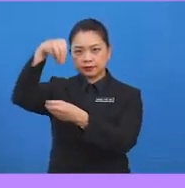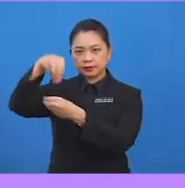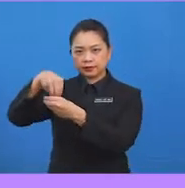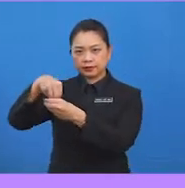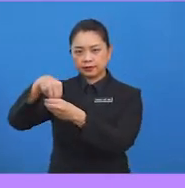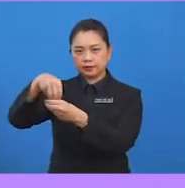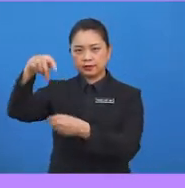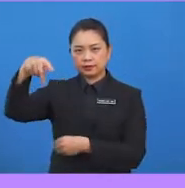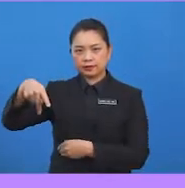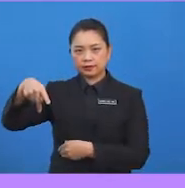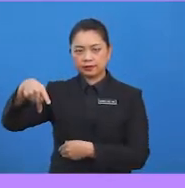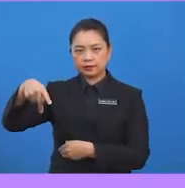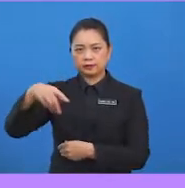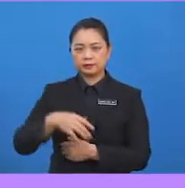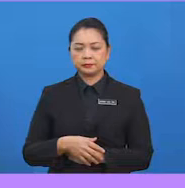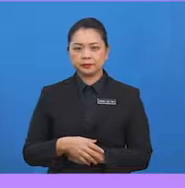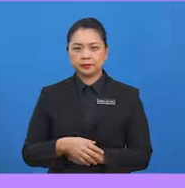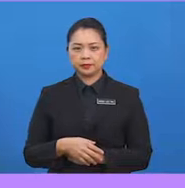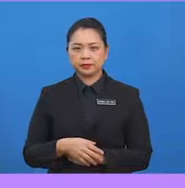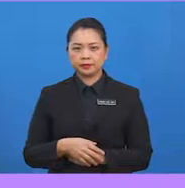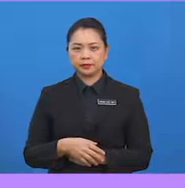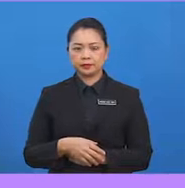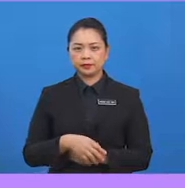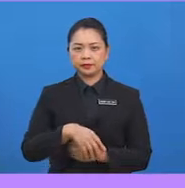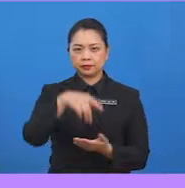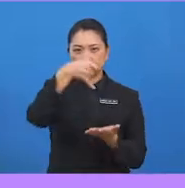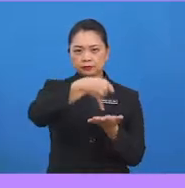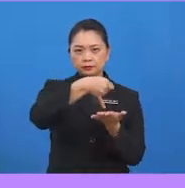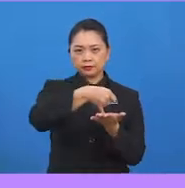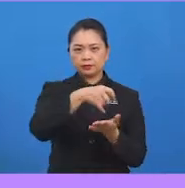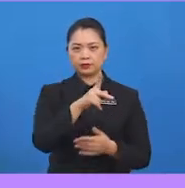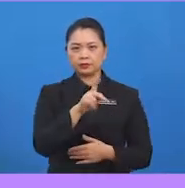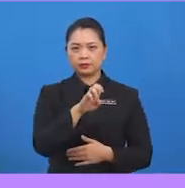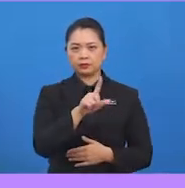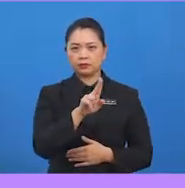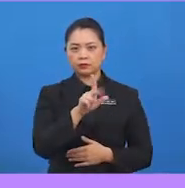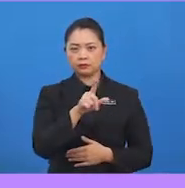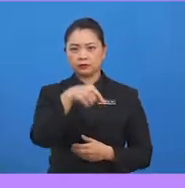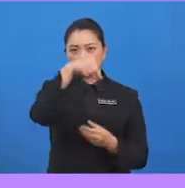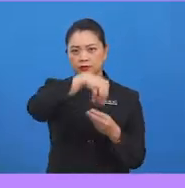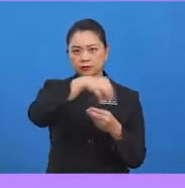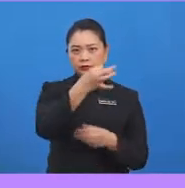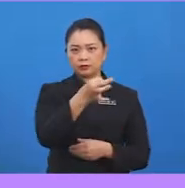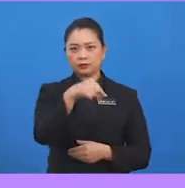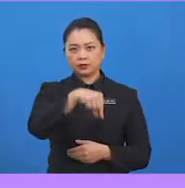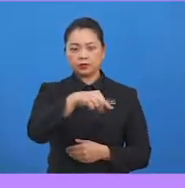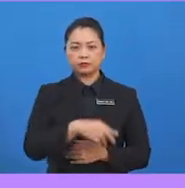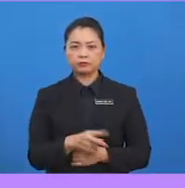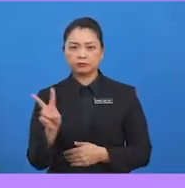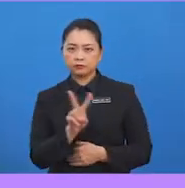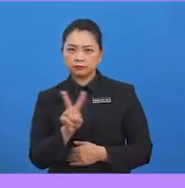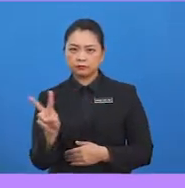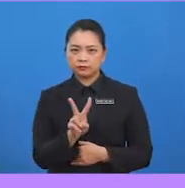uji P, manakala paku keluli dimasukkan ke dalam tabung uji Q. Kedua-dua tabung